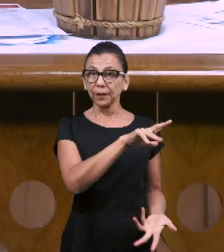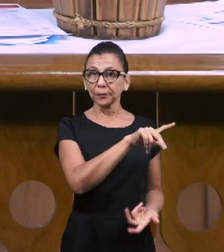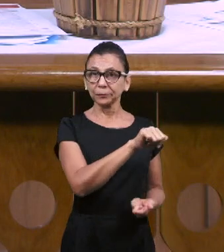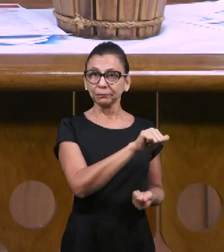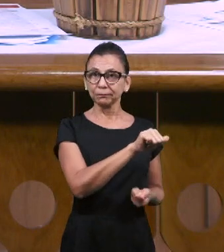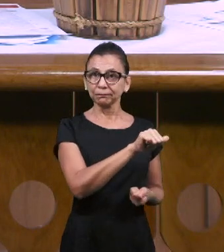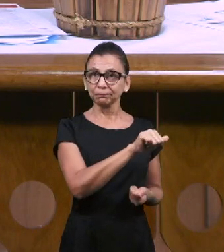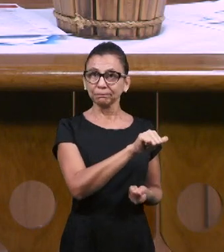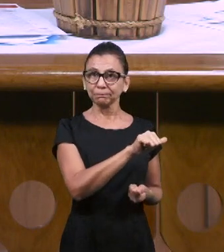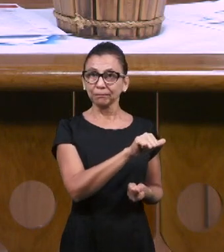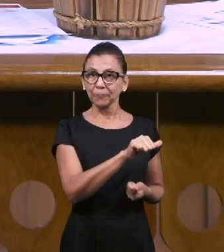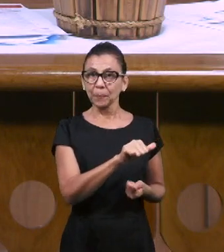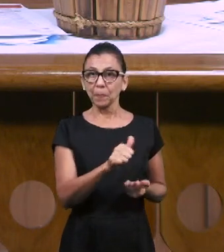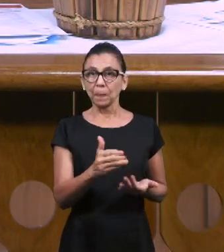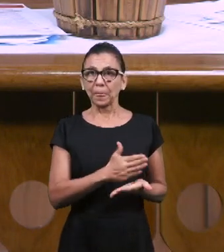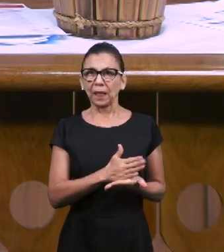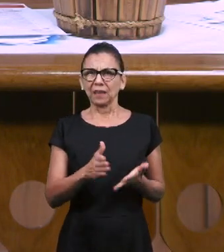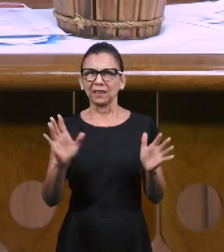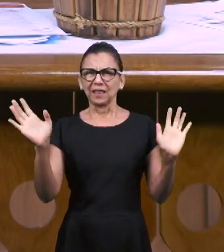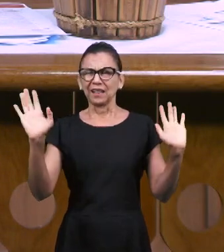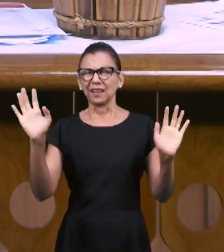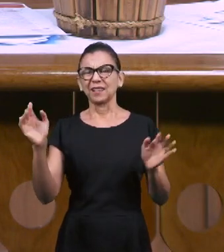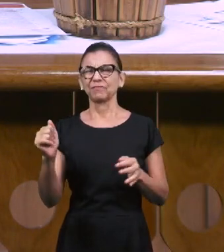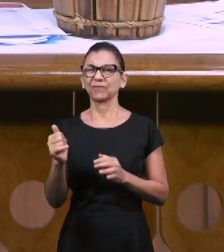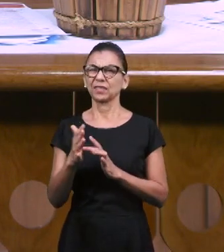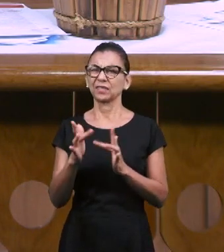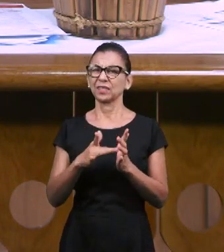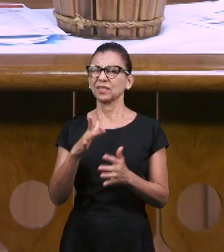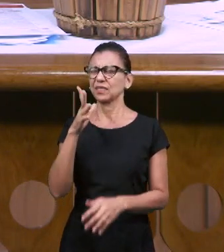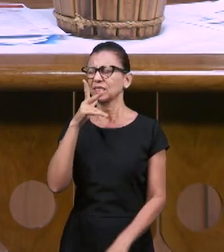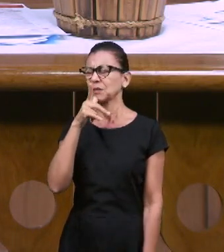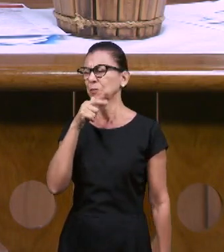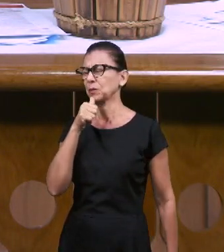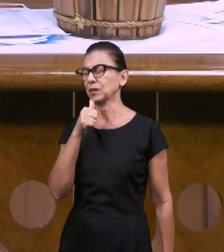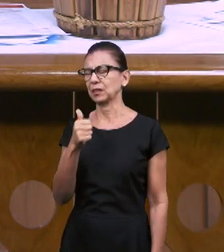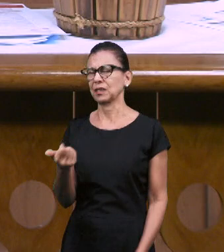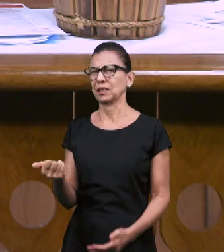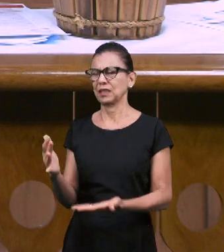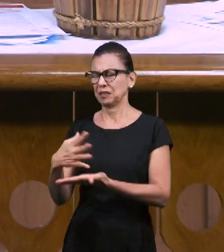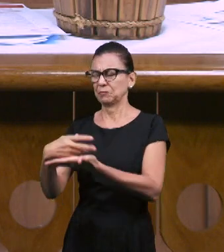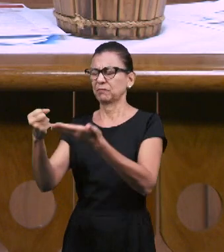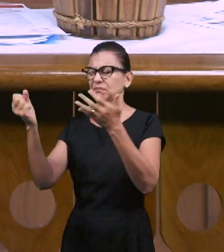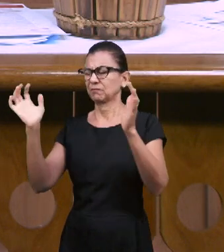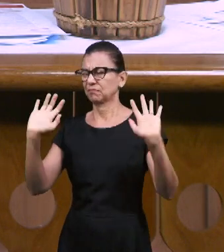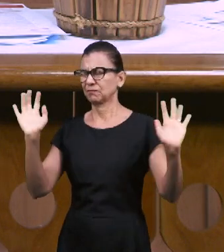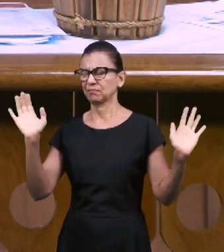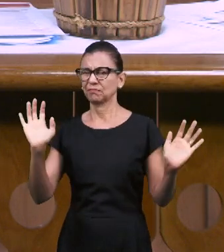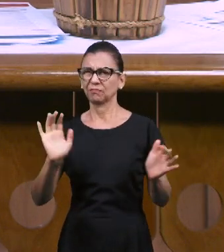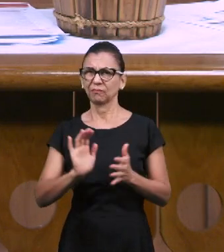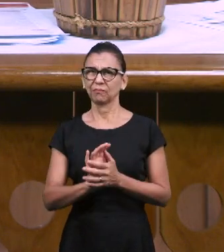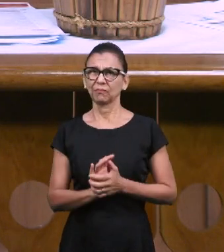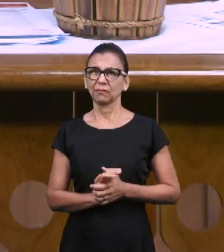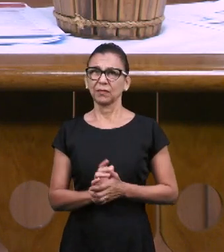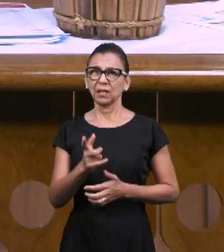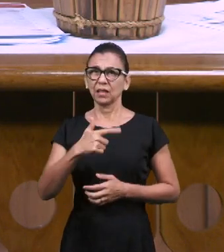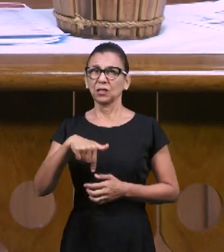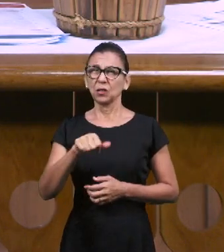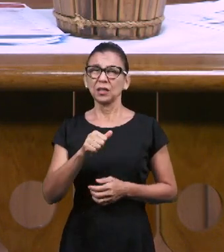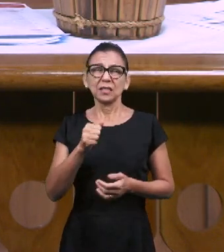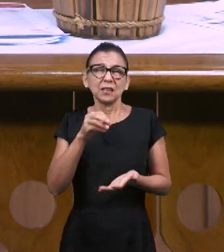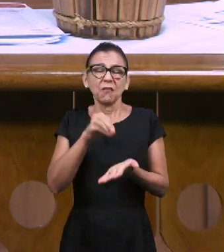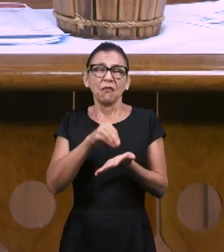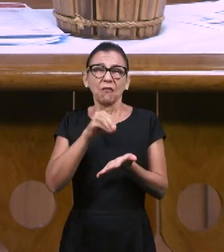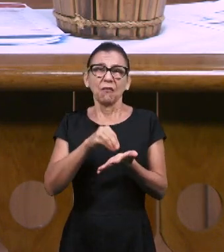quelques-uns disent, non, Jésus ne vient pas maintenant, l'Église ne sera pas enlevée maintenant, on va passer par la tribulation. Oui, c'est ça, vous allez passer